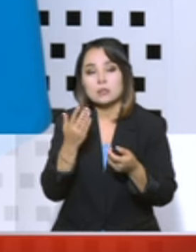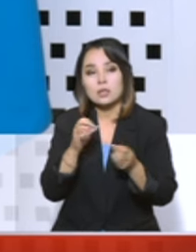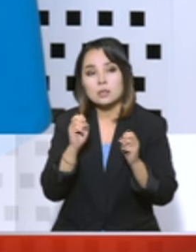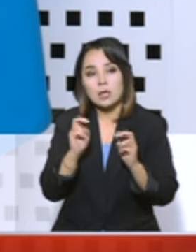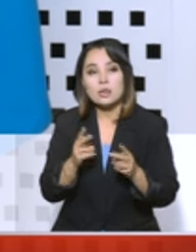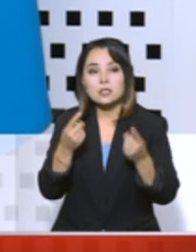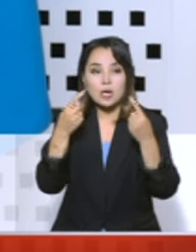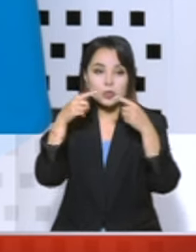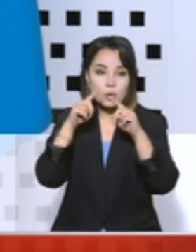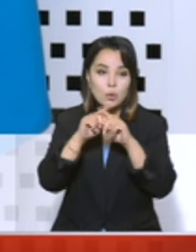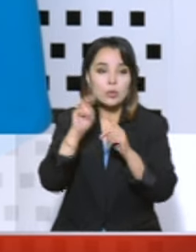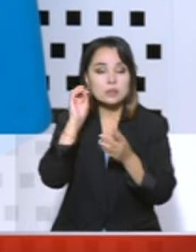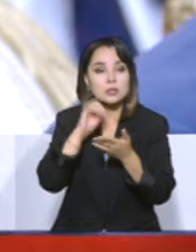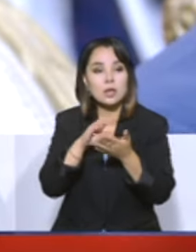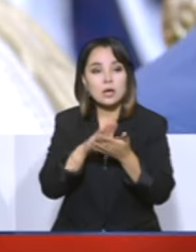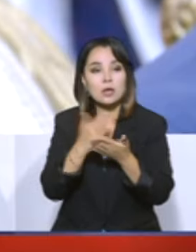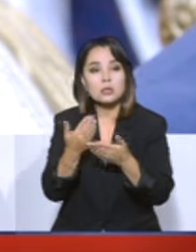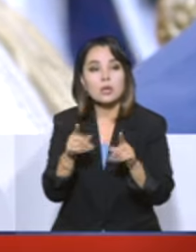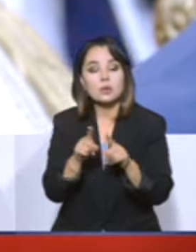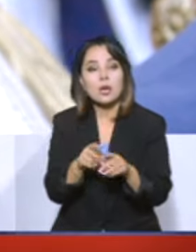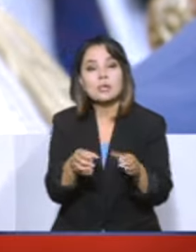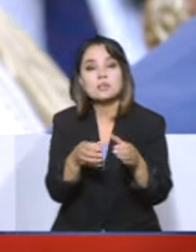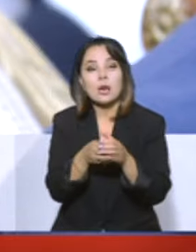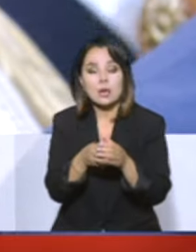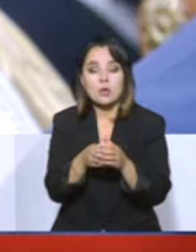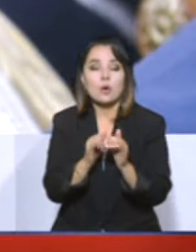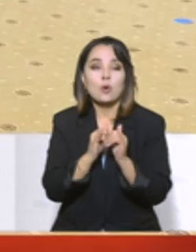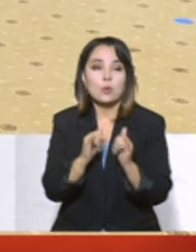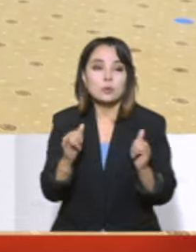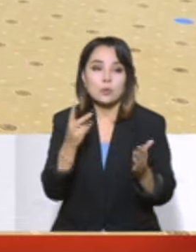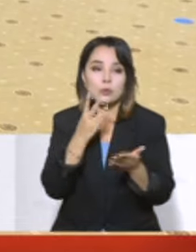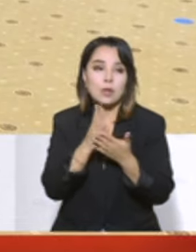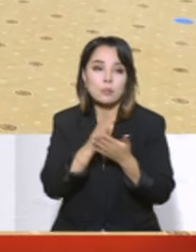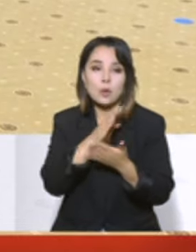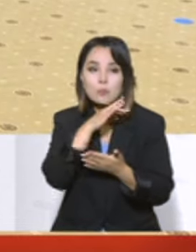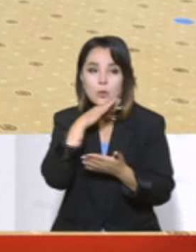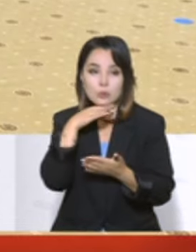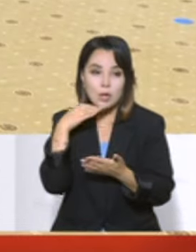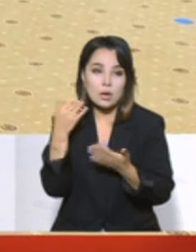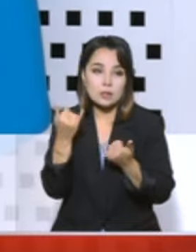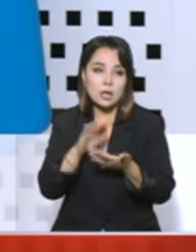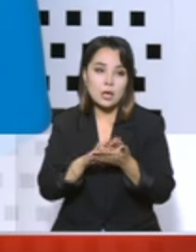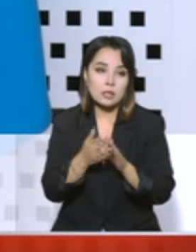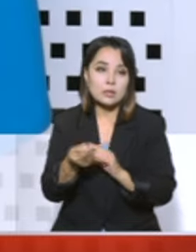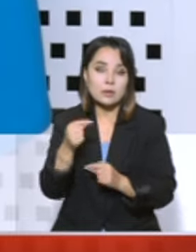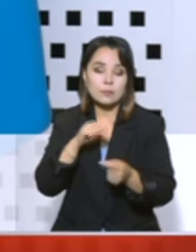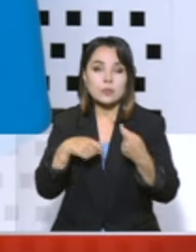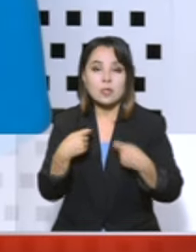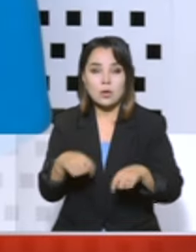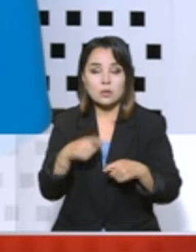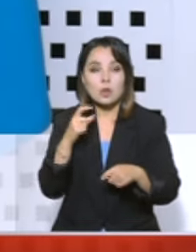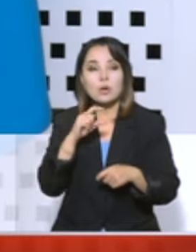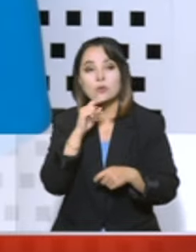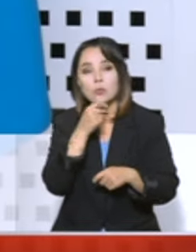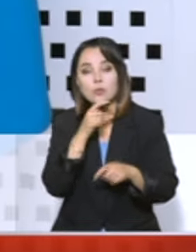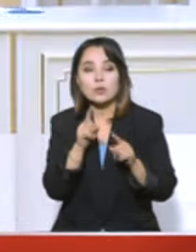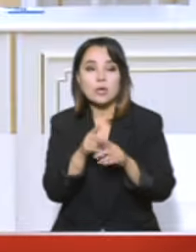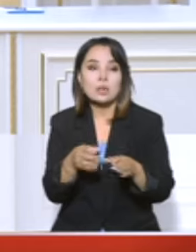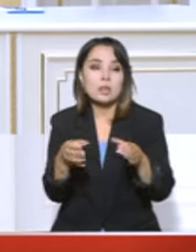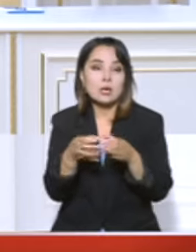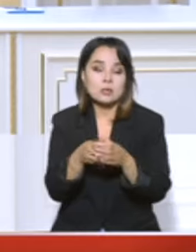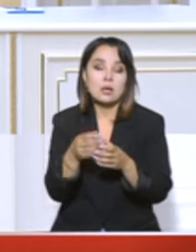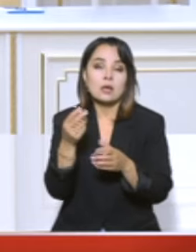технологиялар, цифраландыру сияқты салалардың әлеуеті мол. Келіссөздер қорытынсы бойынша сауда, өнеркәсіптік